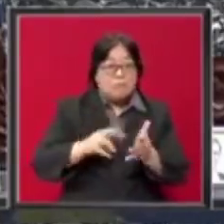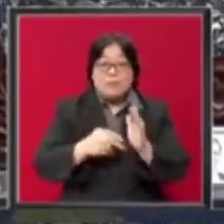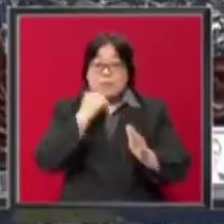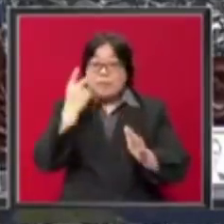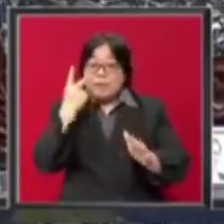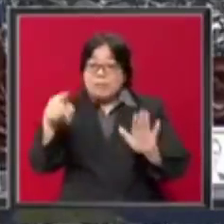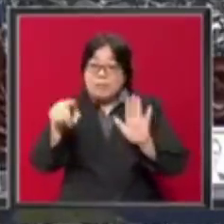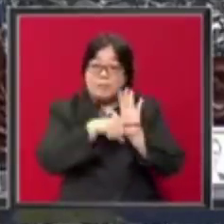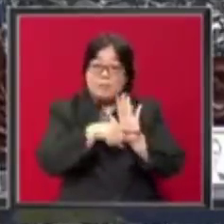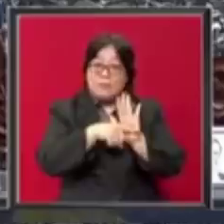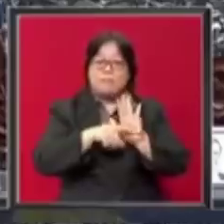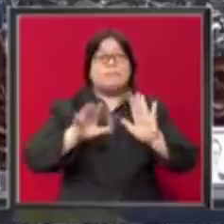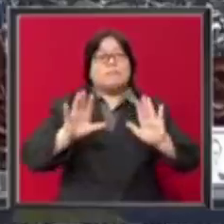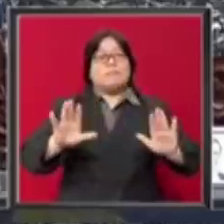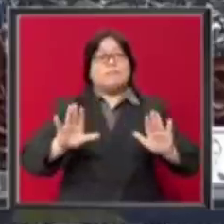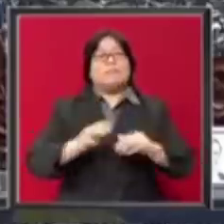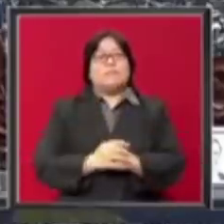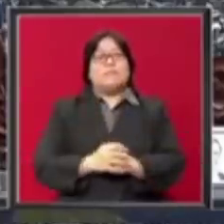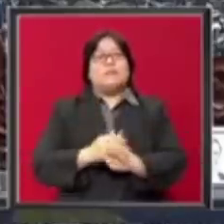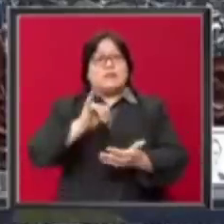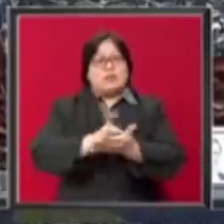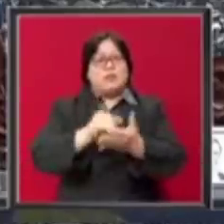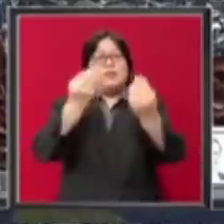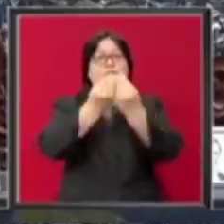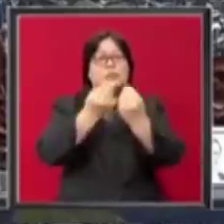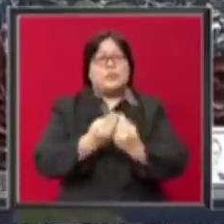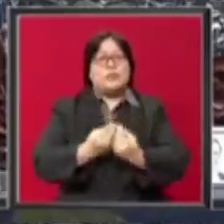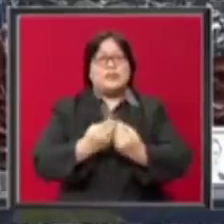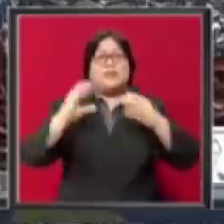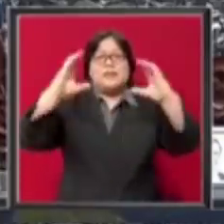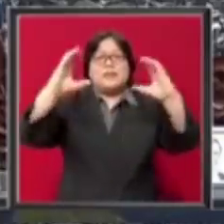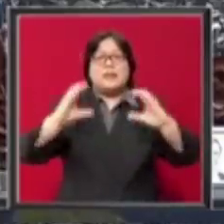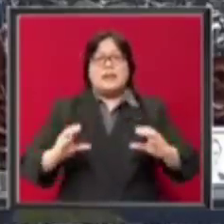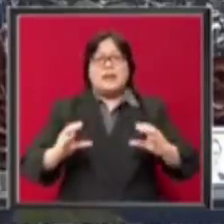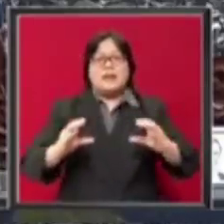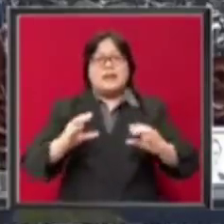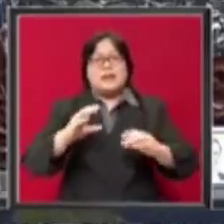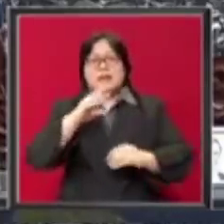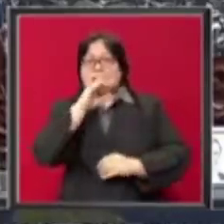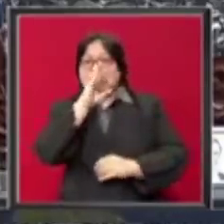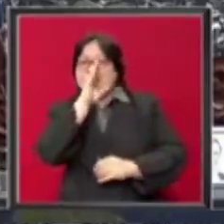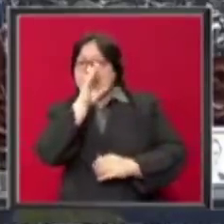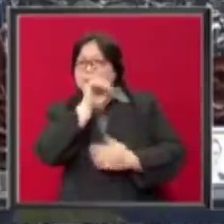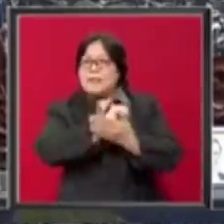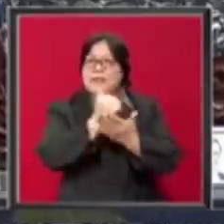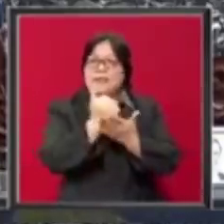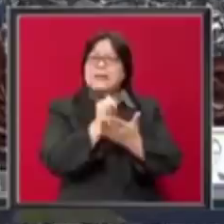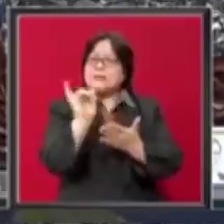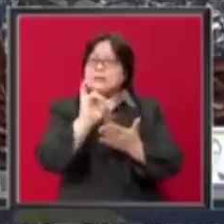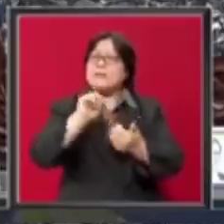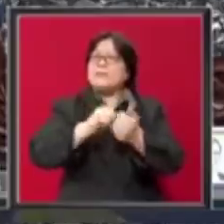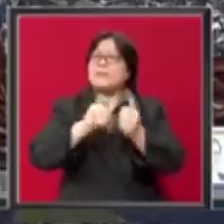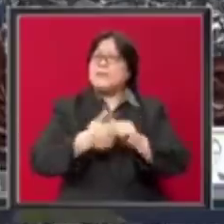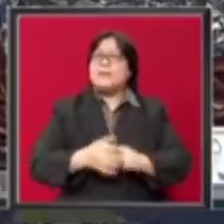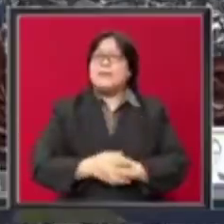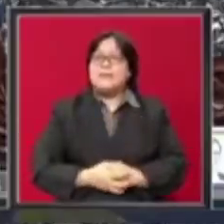nampak defisit. Ini perkiraan cara tipu helah accounting pun jadi masalah